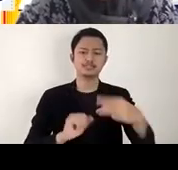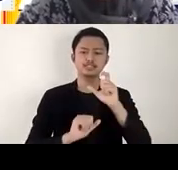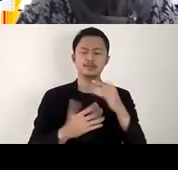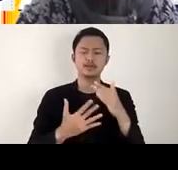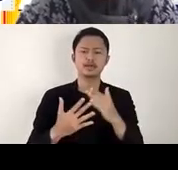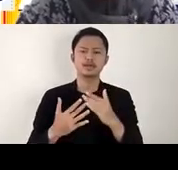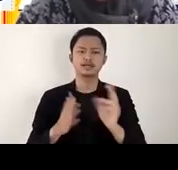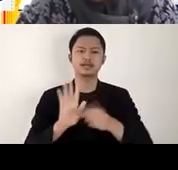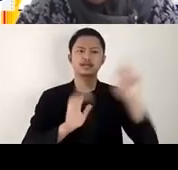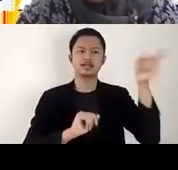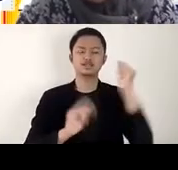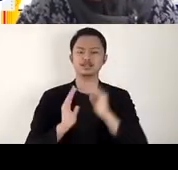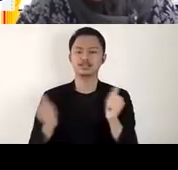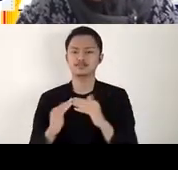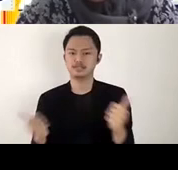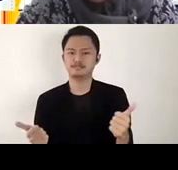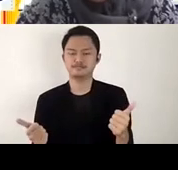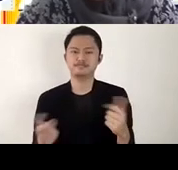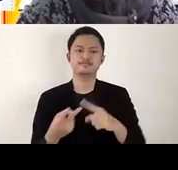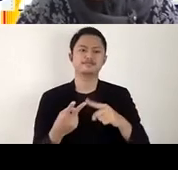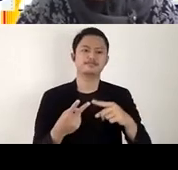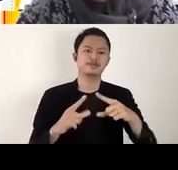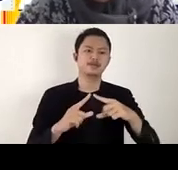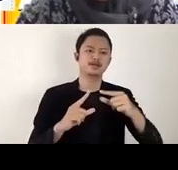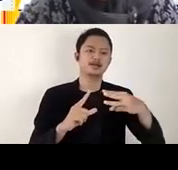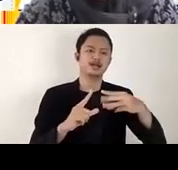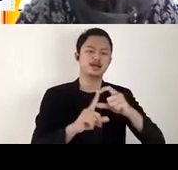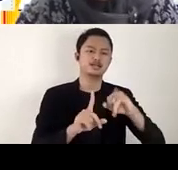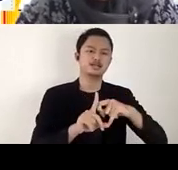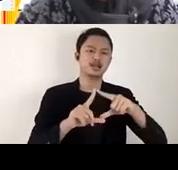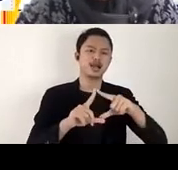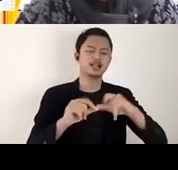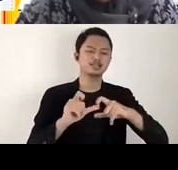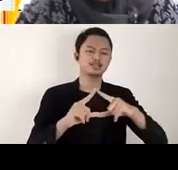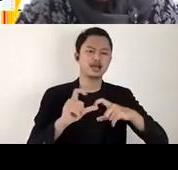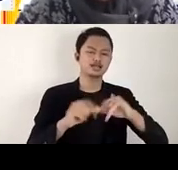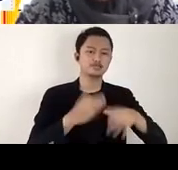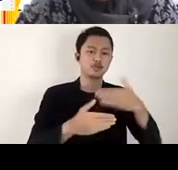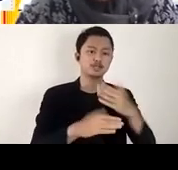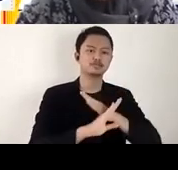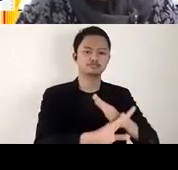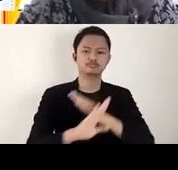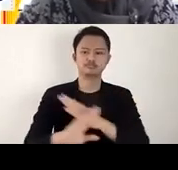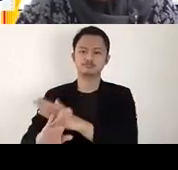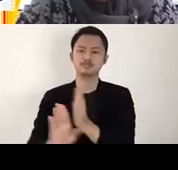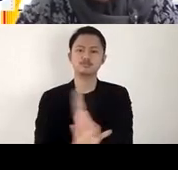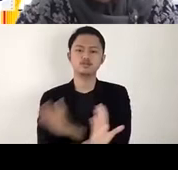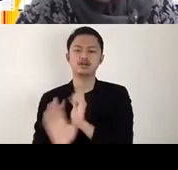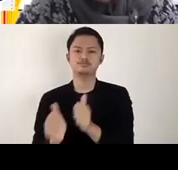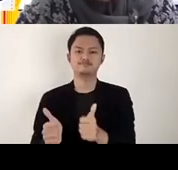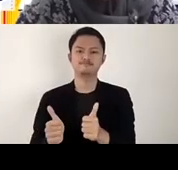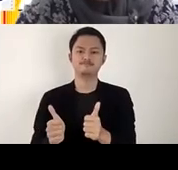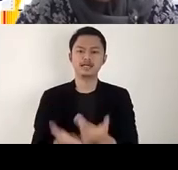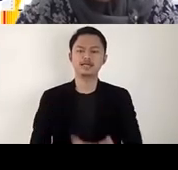nasional kontra radikalisasi dan deradikalisasi dalam hal ini kesiapsiagaan nasional adalah kondisi